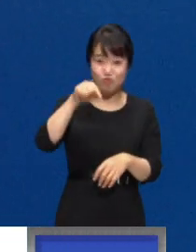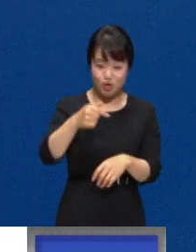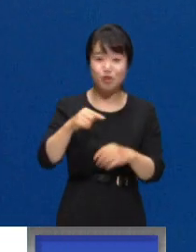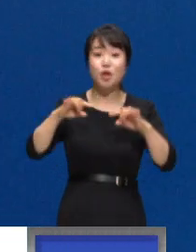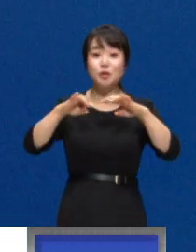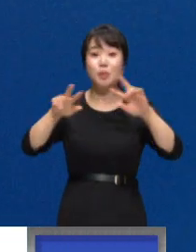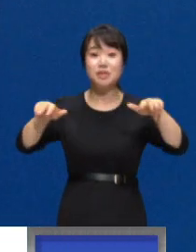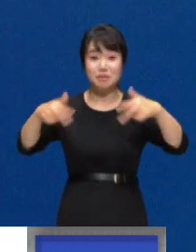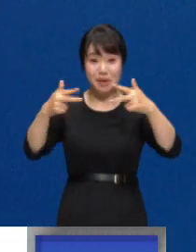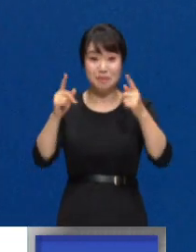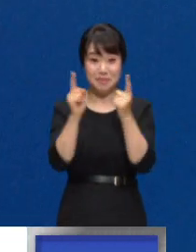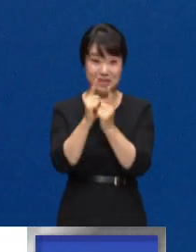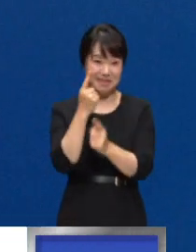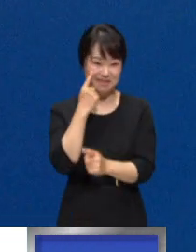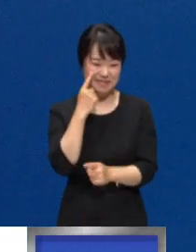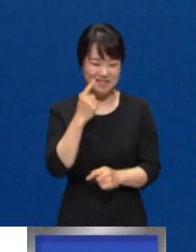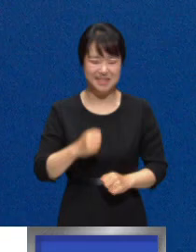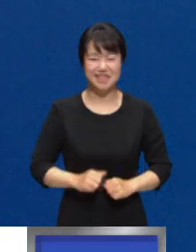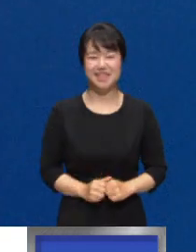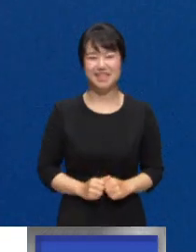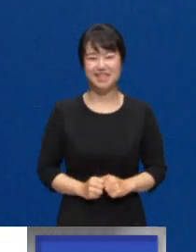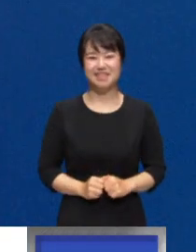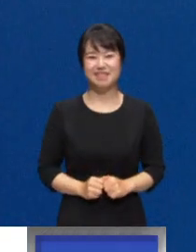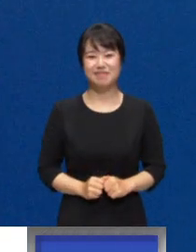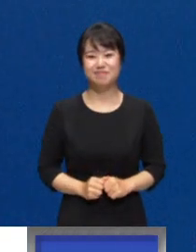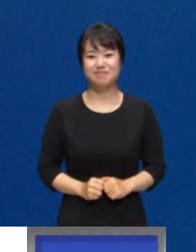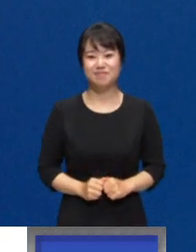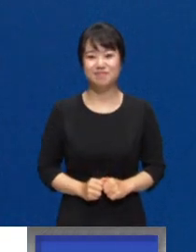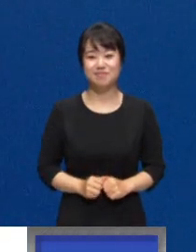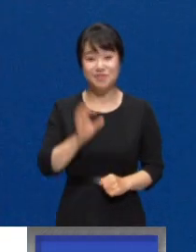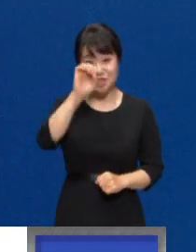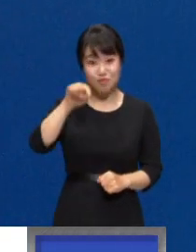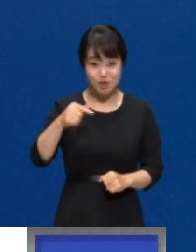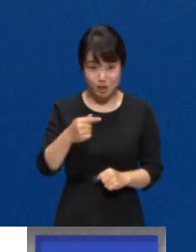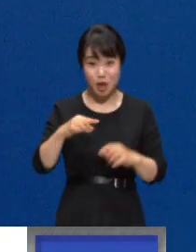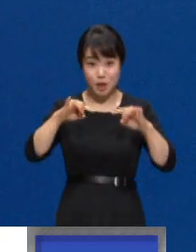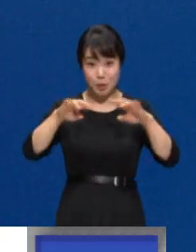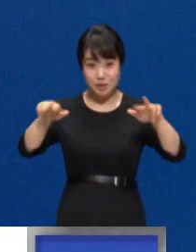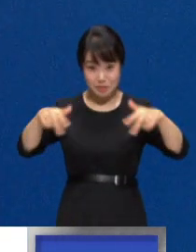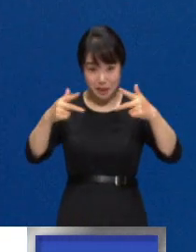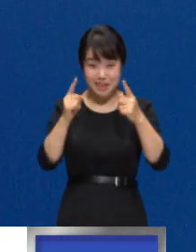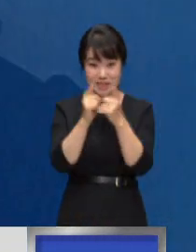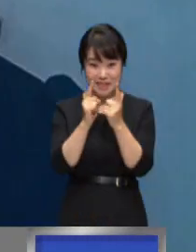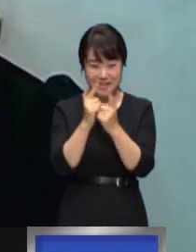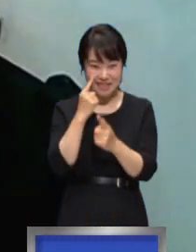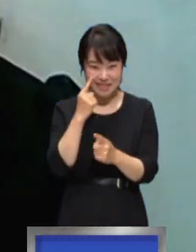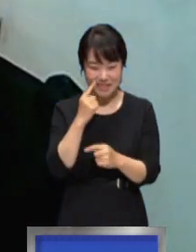통신원을 화상으로 연결해서 자세한 내용 알아보겠습니다. 네, 운현선 통신원 나와 계십니까?